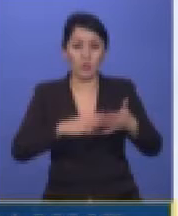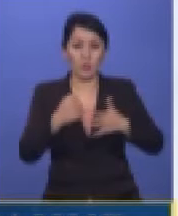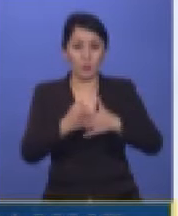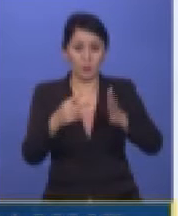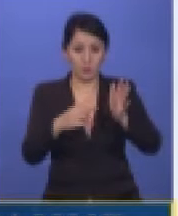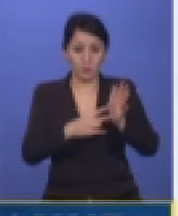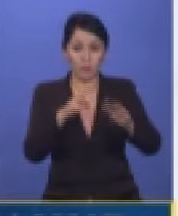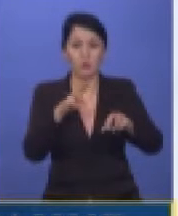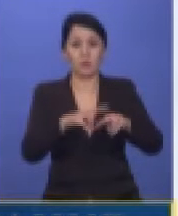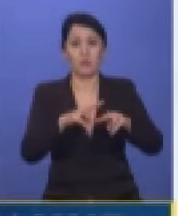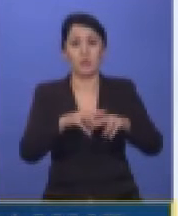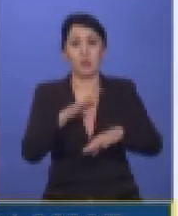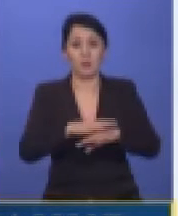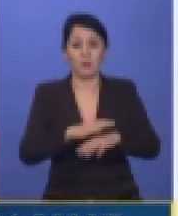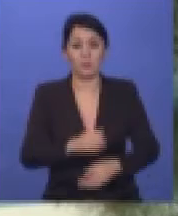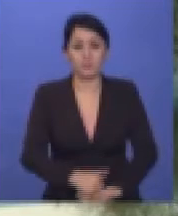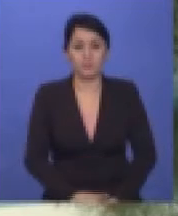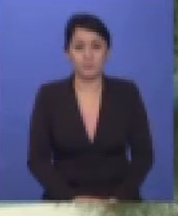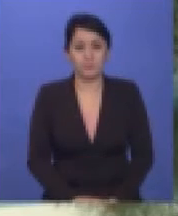лет лишения свободы.